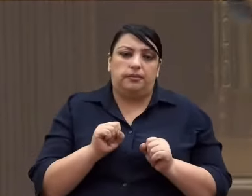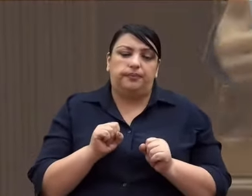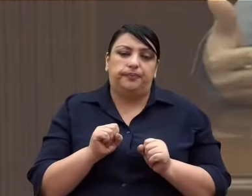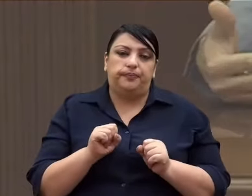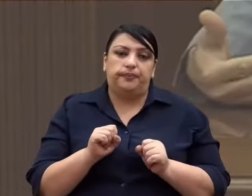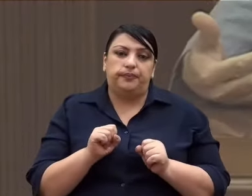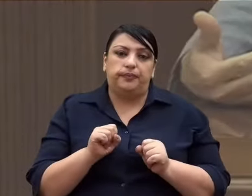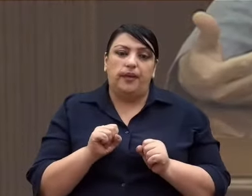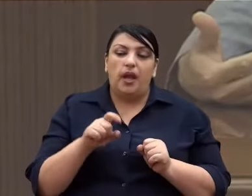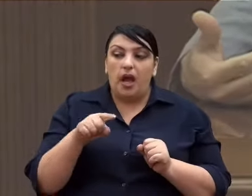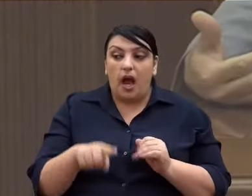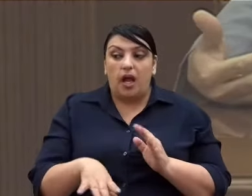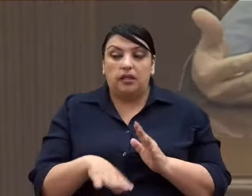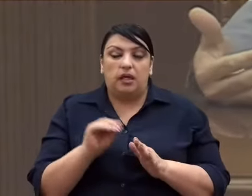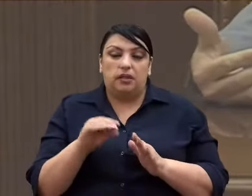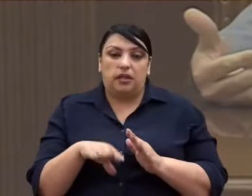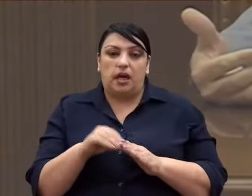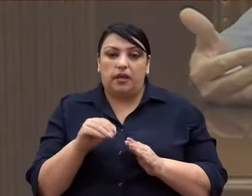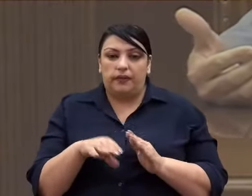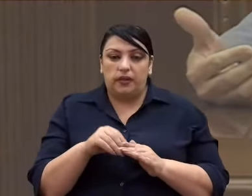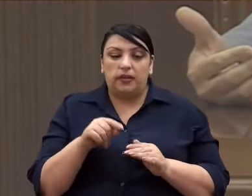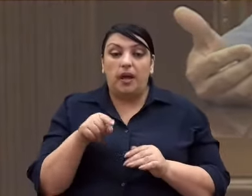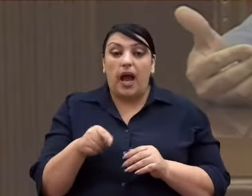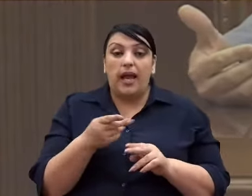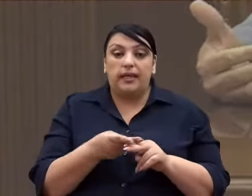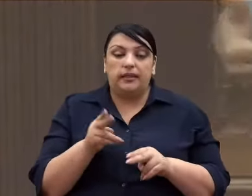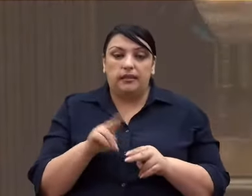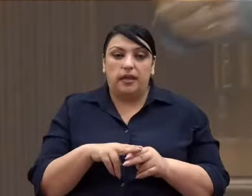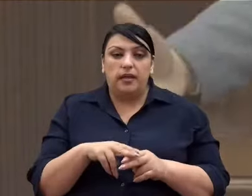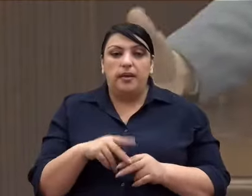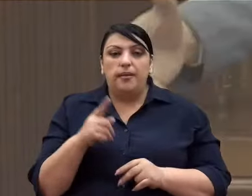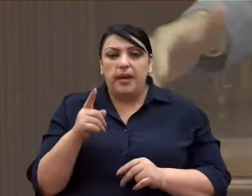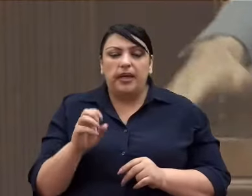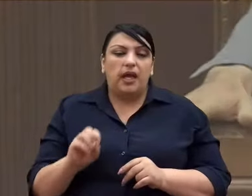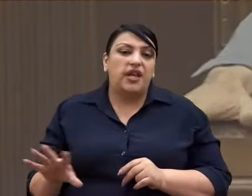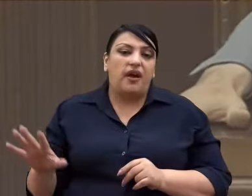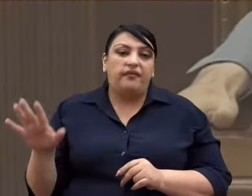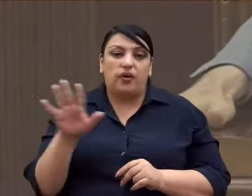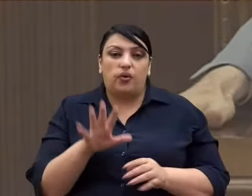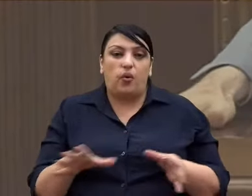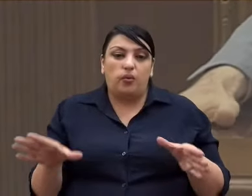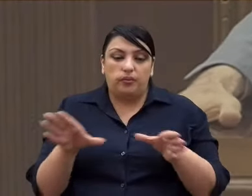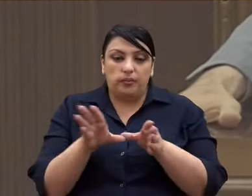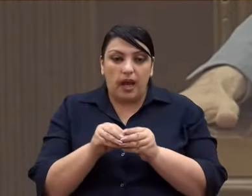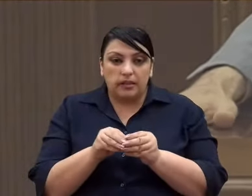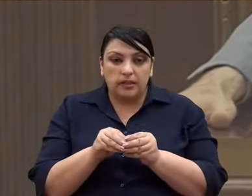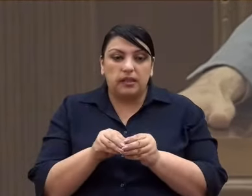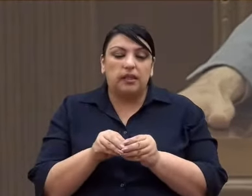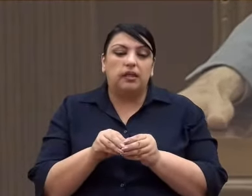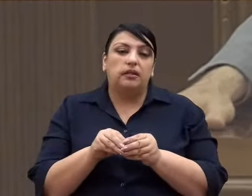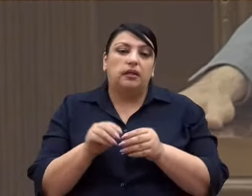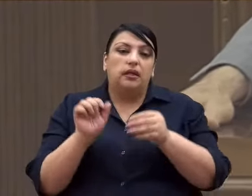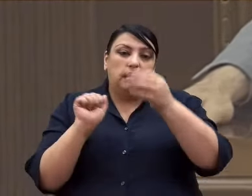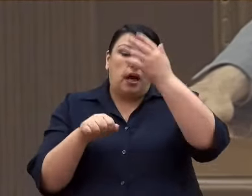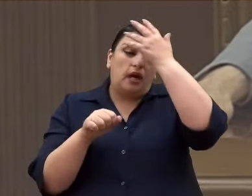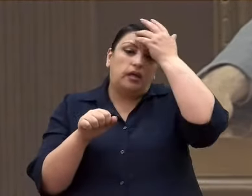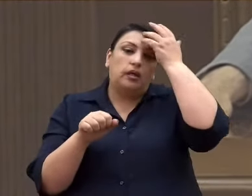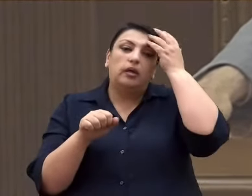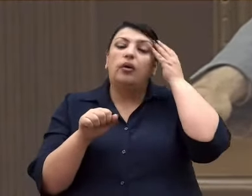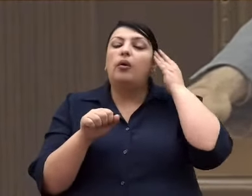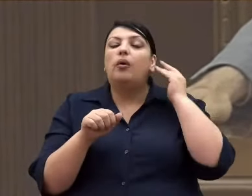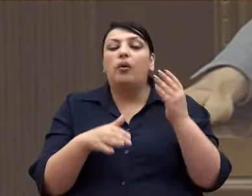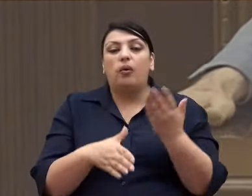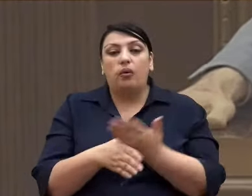Այս հանրաքվեն ոչ միայն Եվրամիության հետ կոգնի, որպեսի մենք խորացնենք